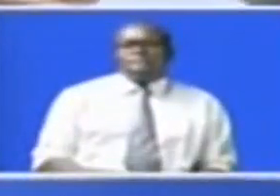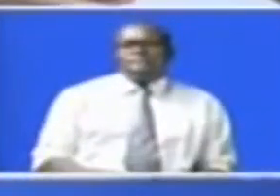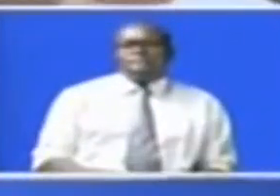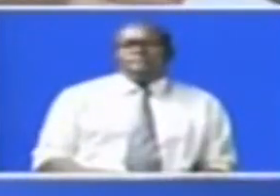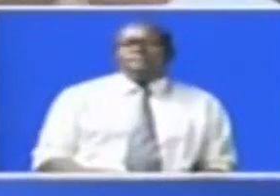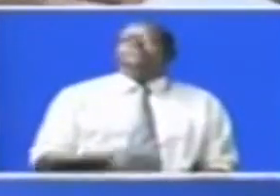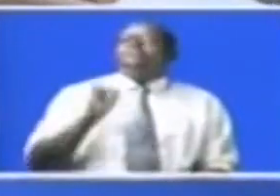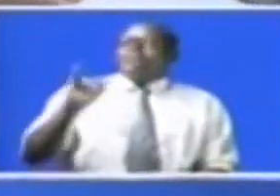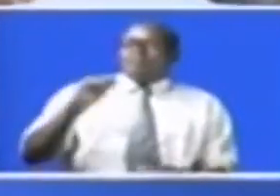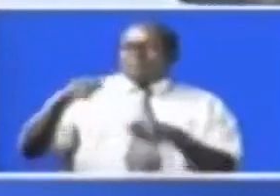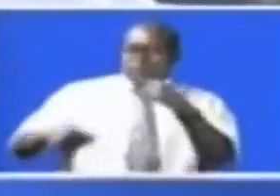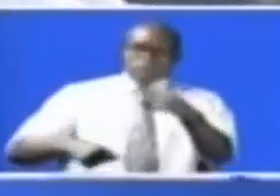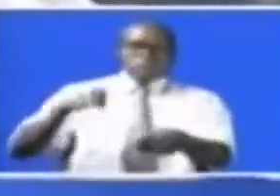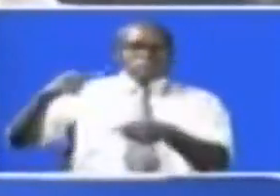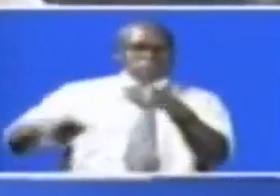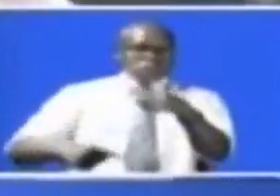Hiyo inaendelea.